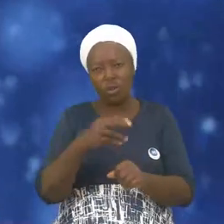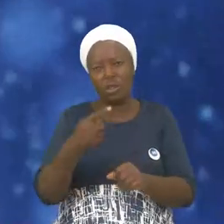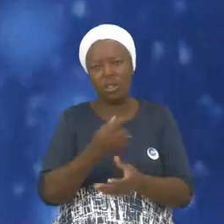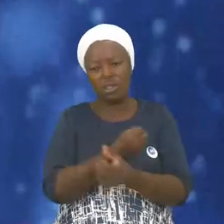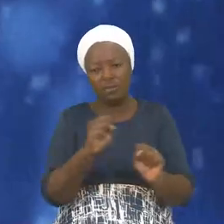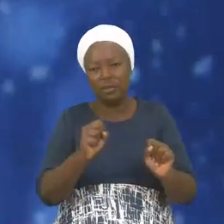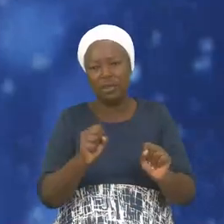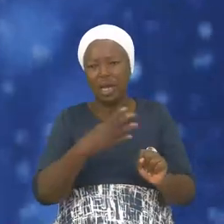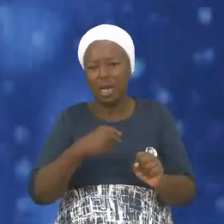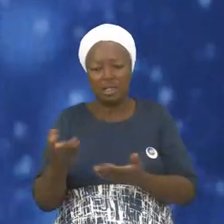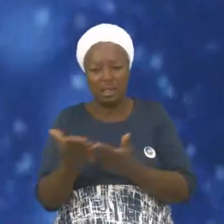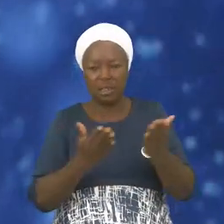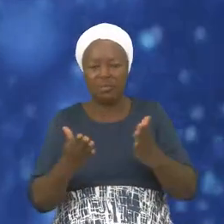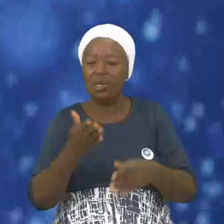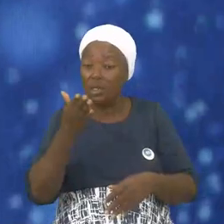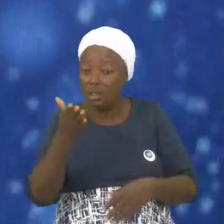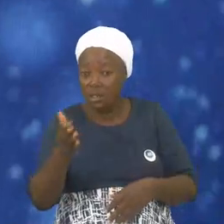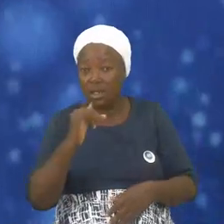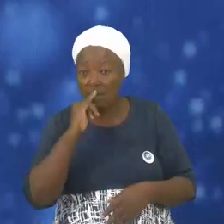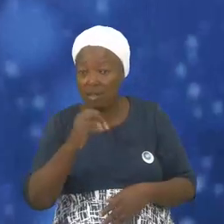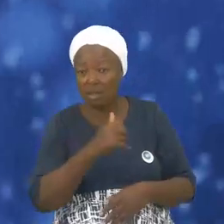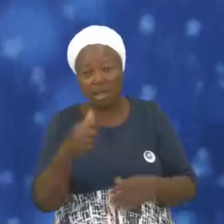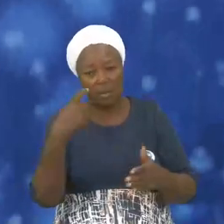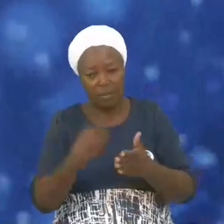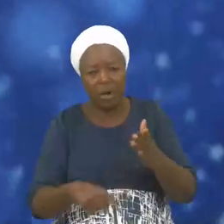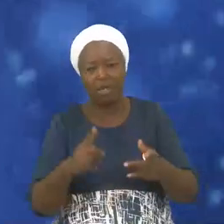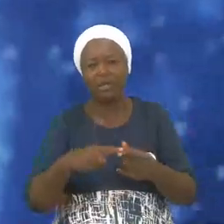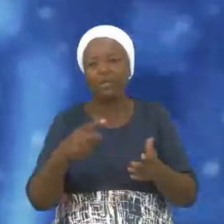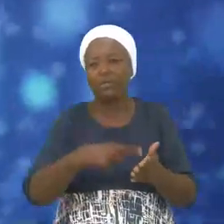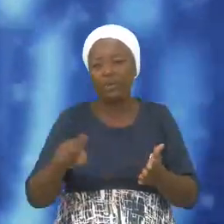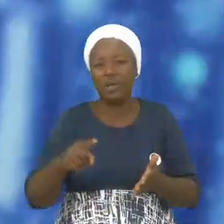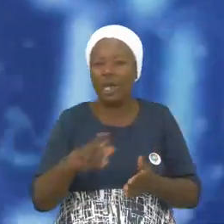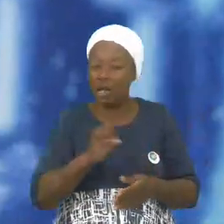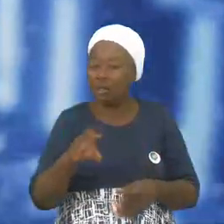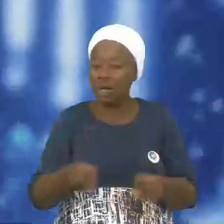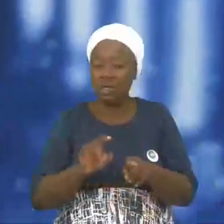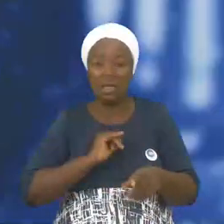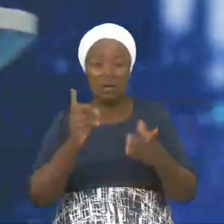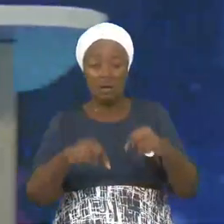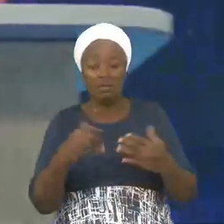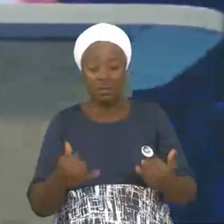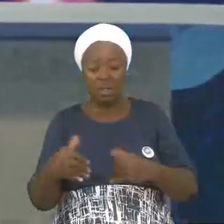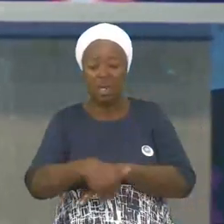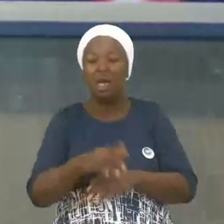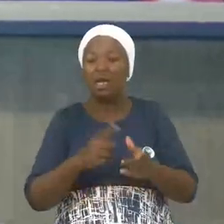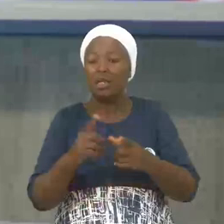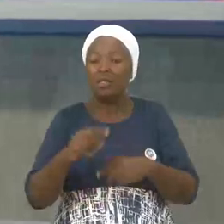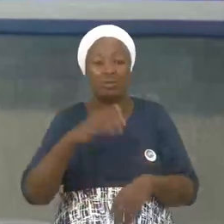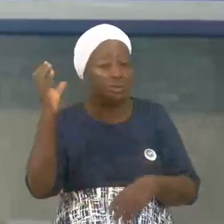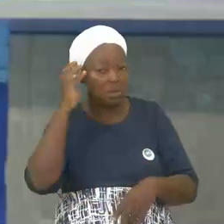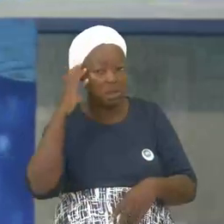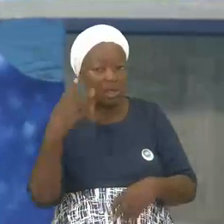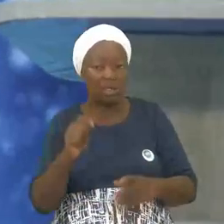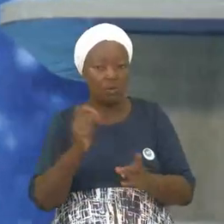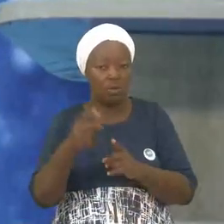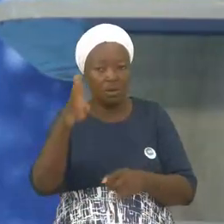ça qu'il a eu le salut et le service. Il y a un prix à payer. Alors, comme